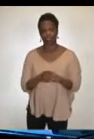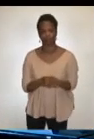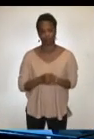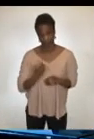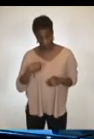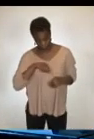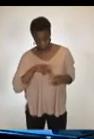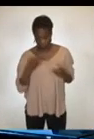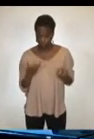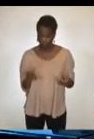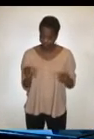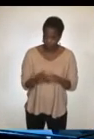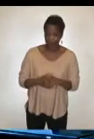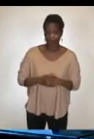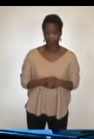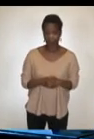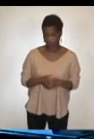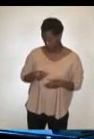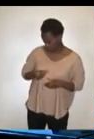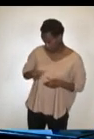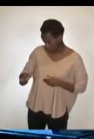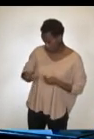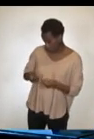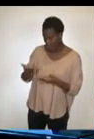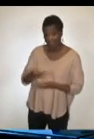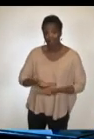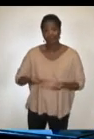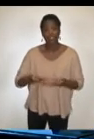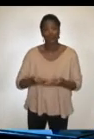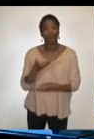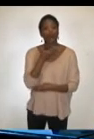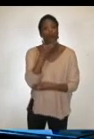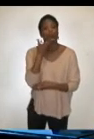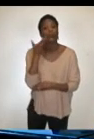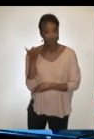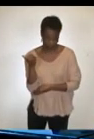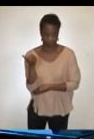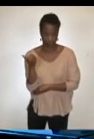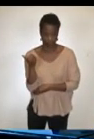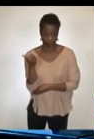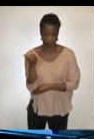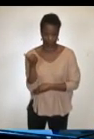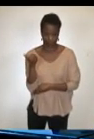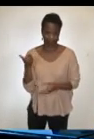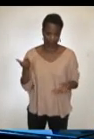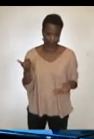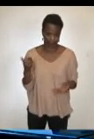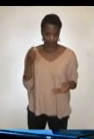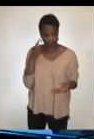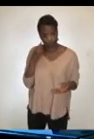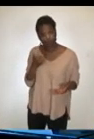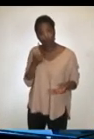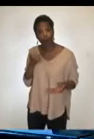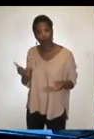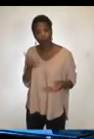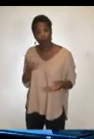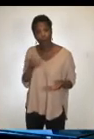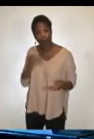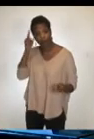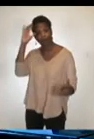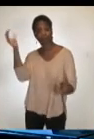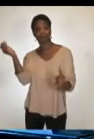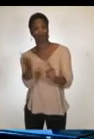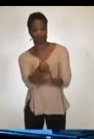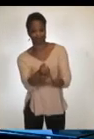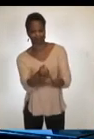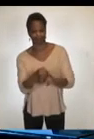les meilleures conditions de pouvoir précisément conduire leur politique. Parce que vous l'avez très bien dit,